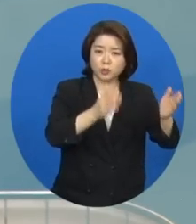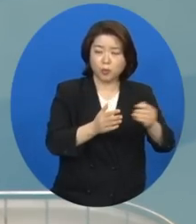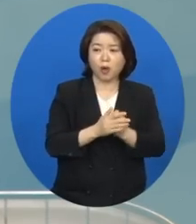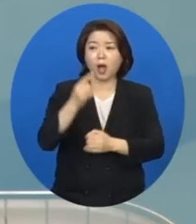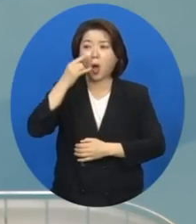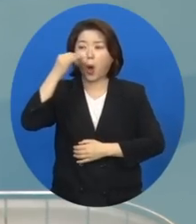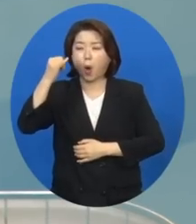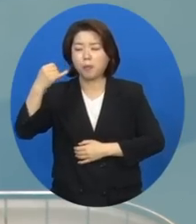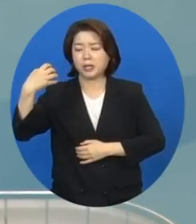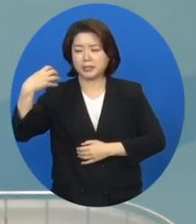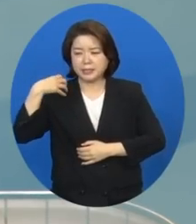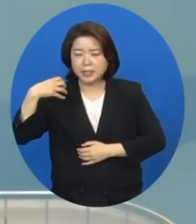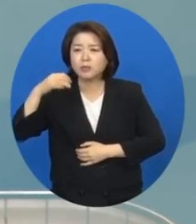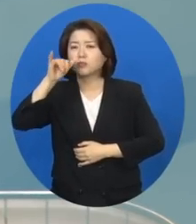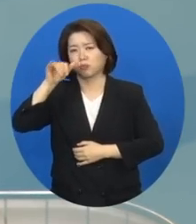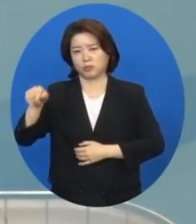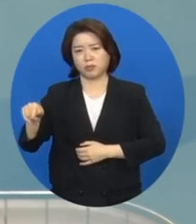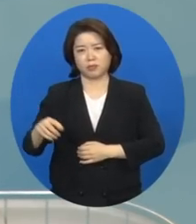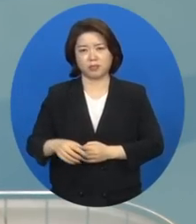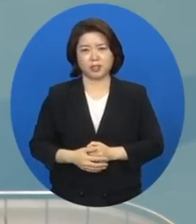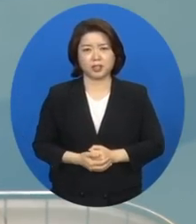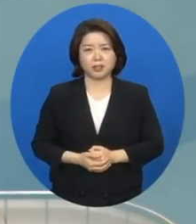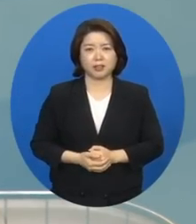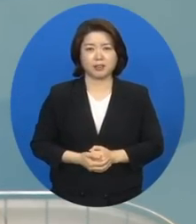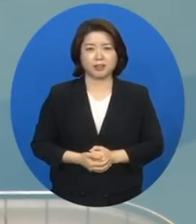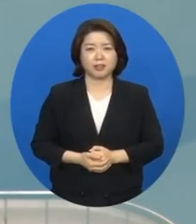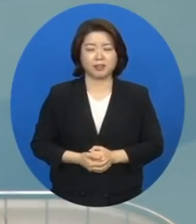어머니를 책임져주고 계세요.